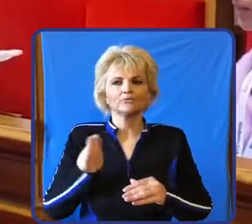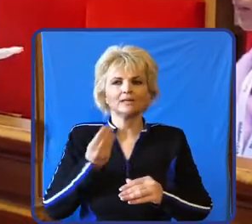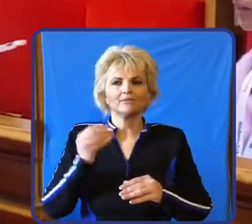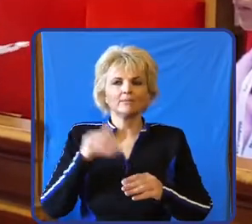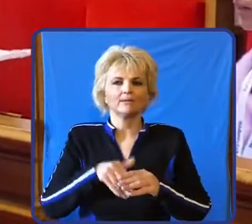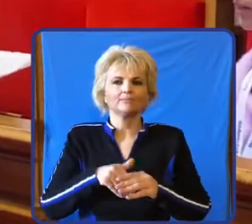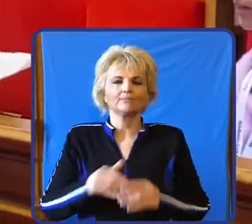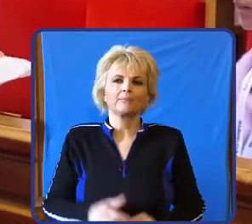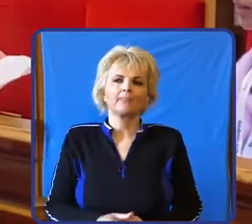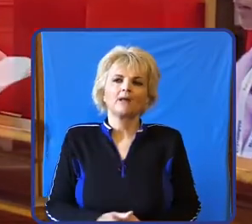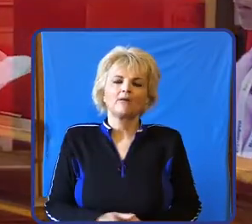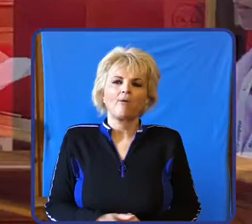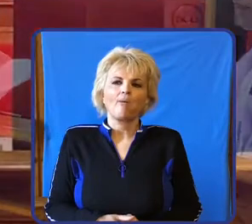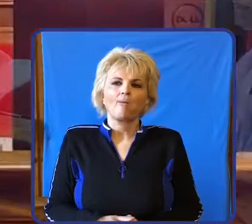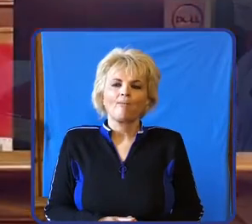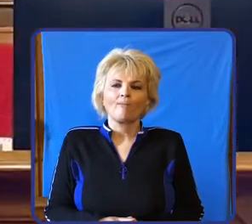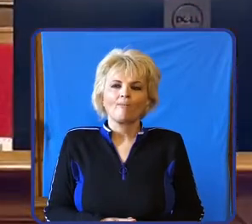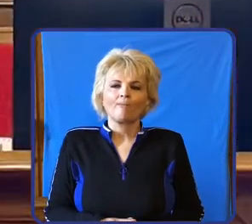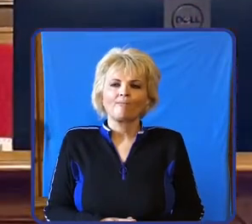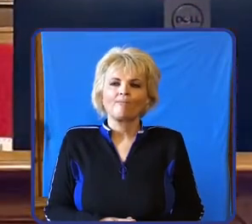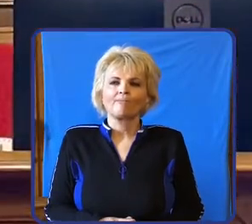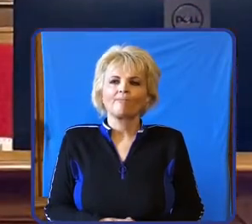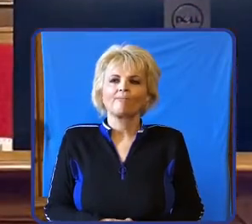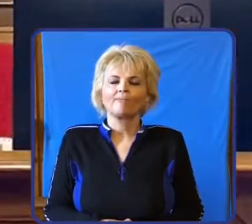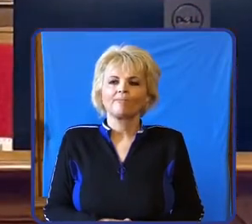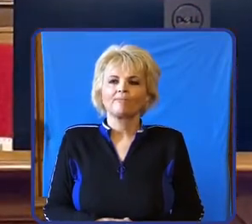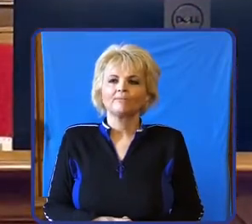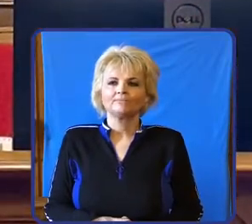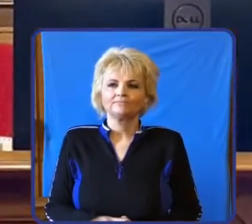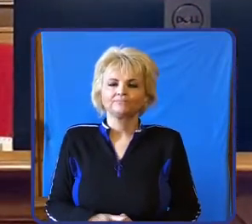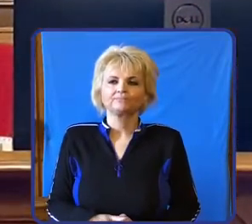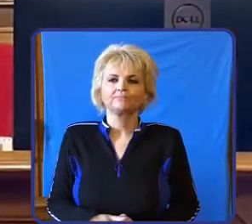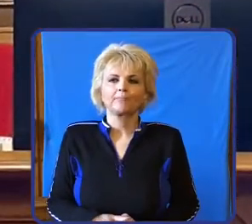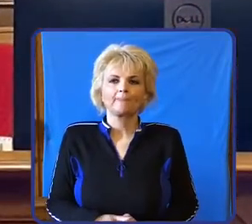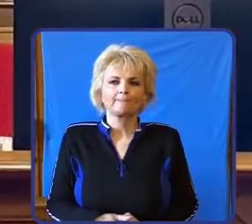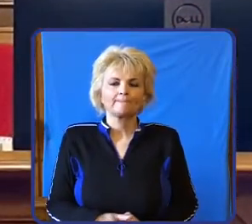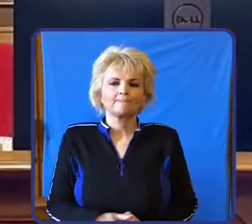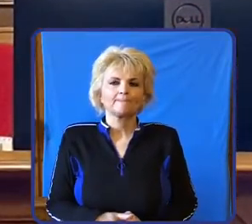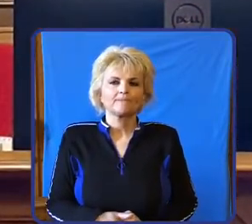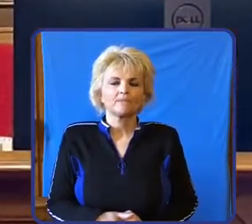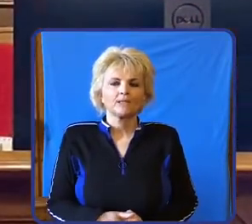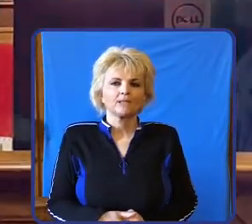tőlem nem kér jelentést. Jó, bocsánat, jegyző asszony.